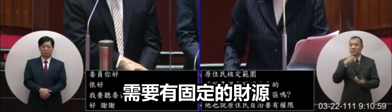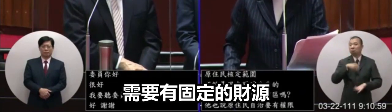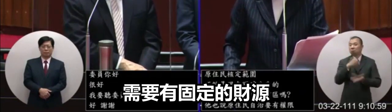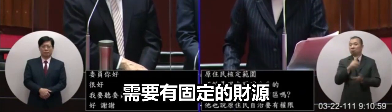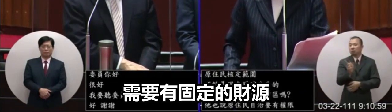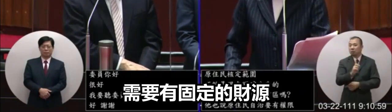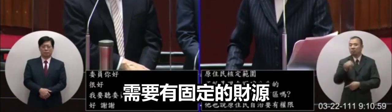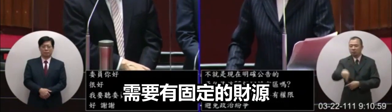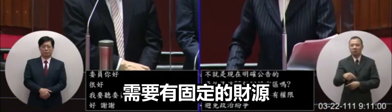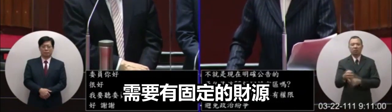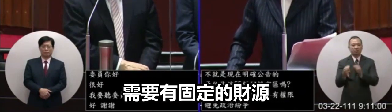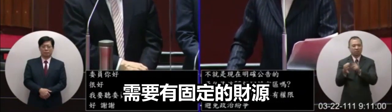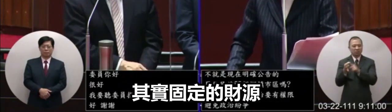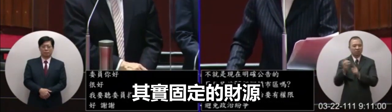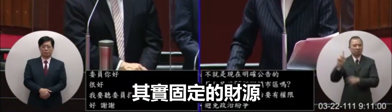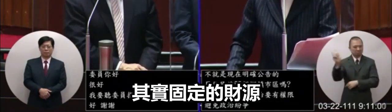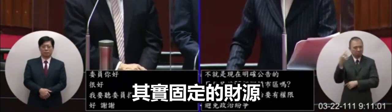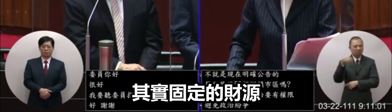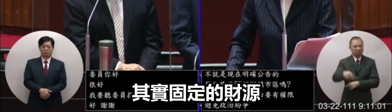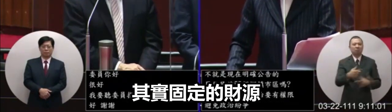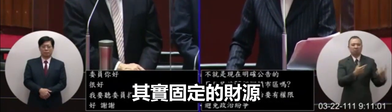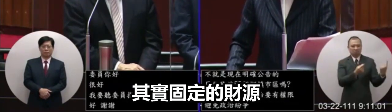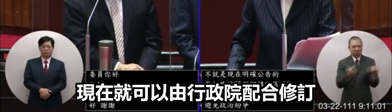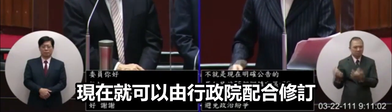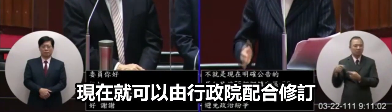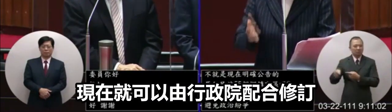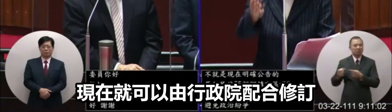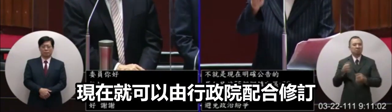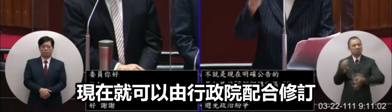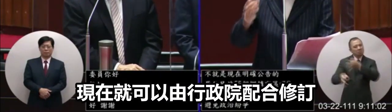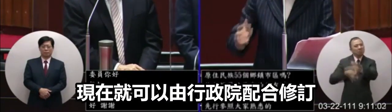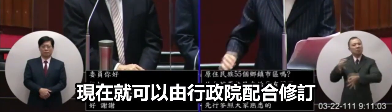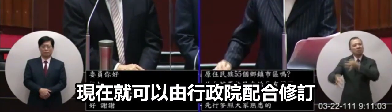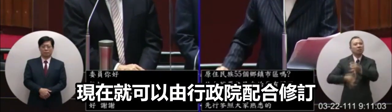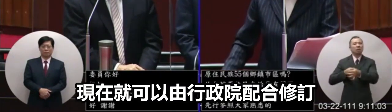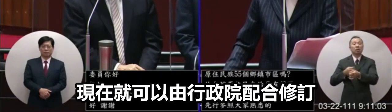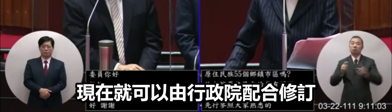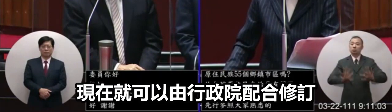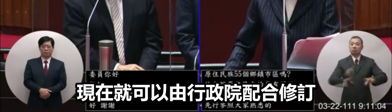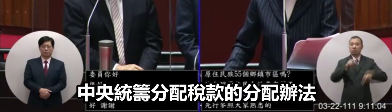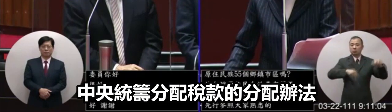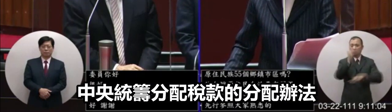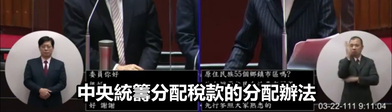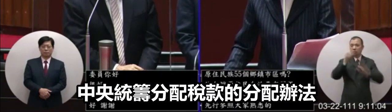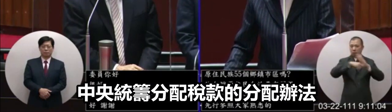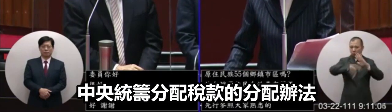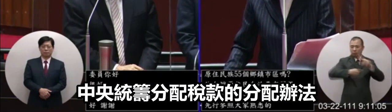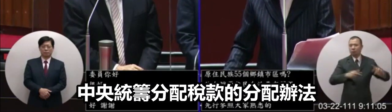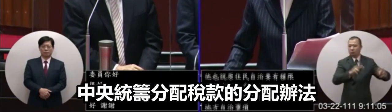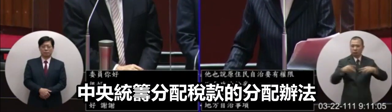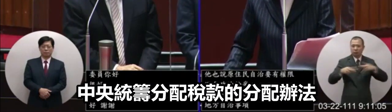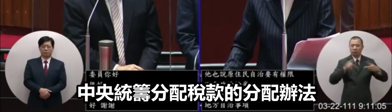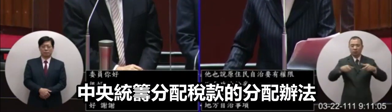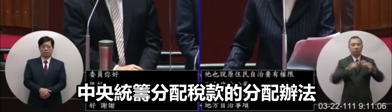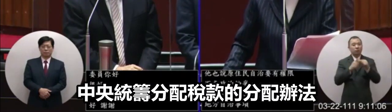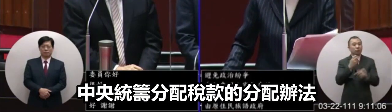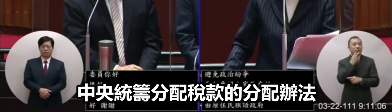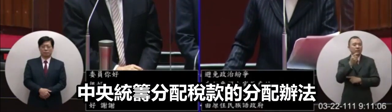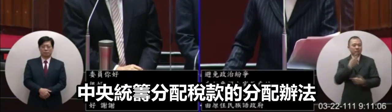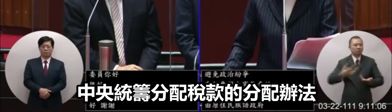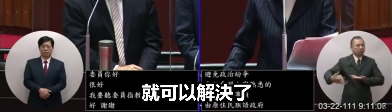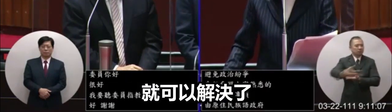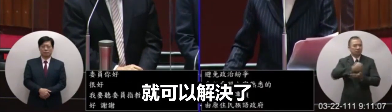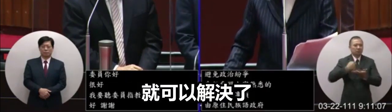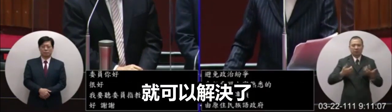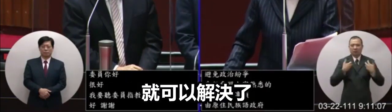要有固定的裁员，其实固定的裁员现在就可以由行政院配合修订中央统筹分配税款的分配办